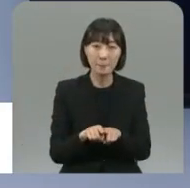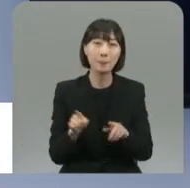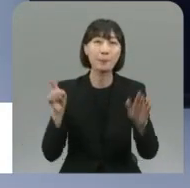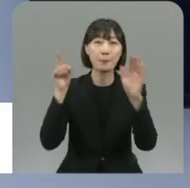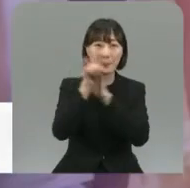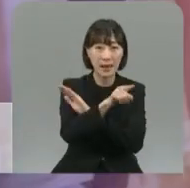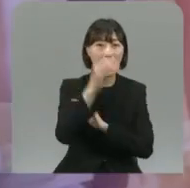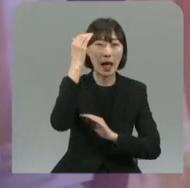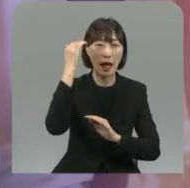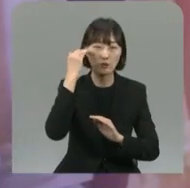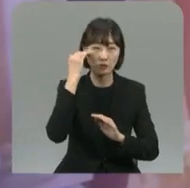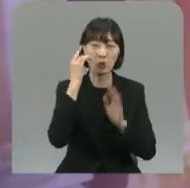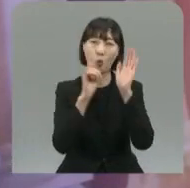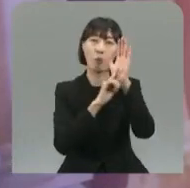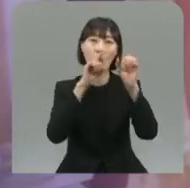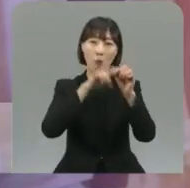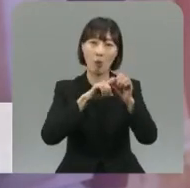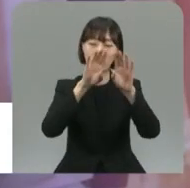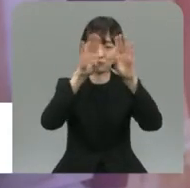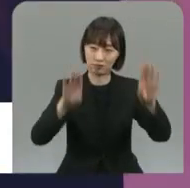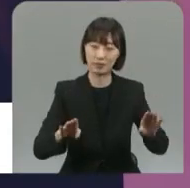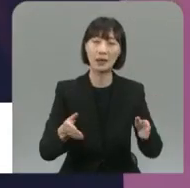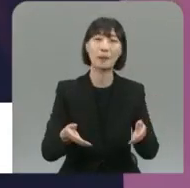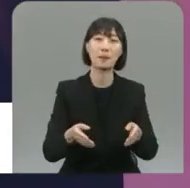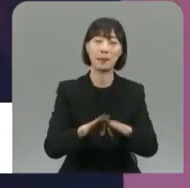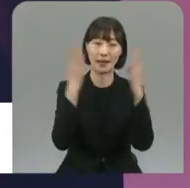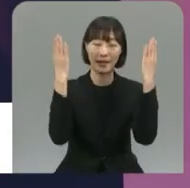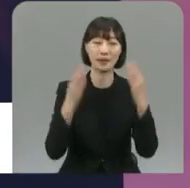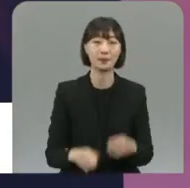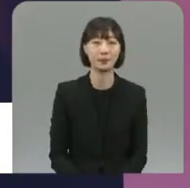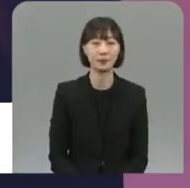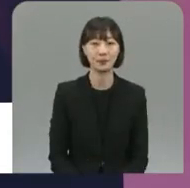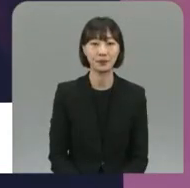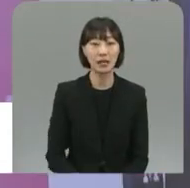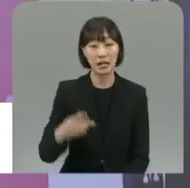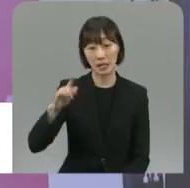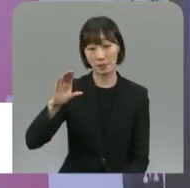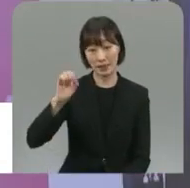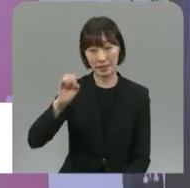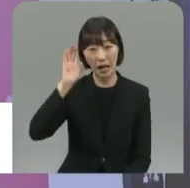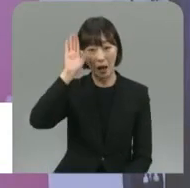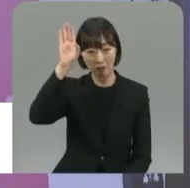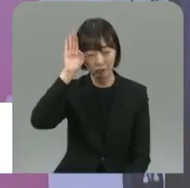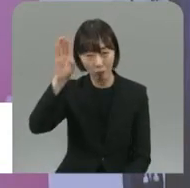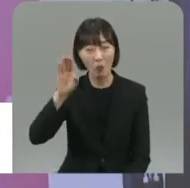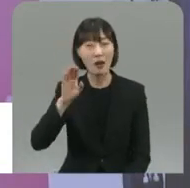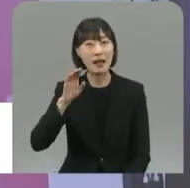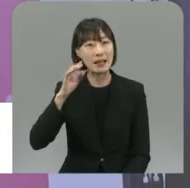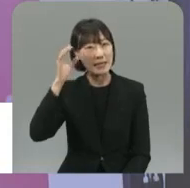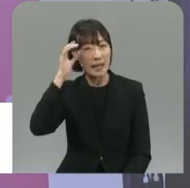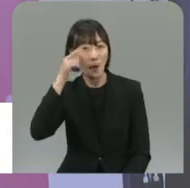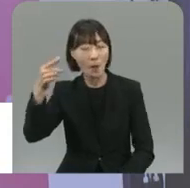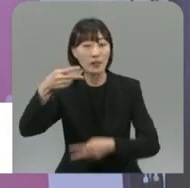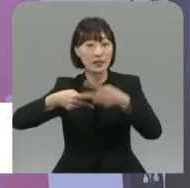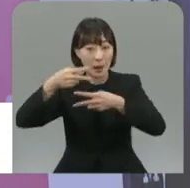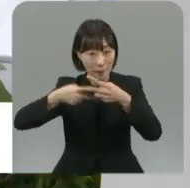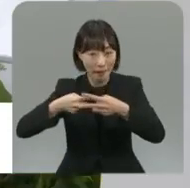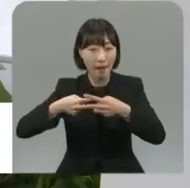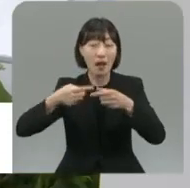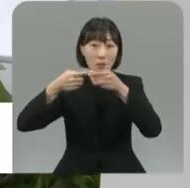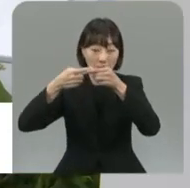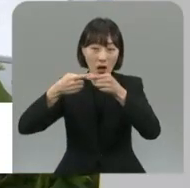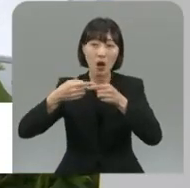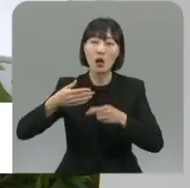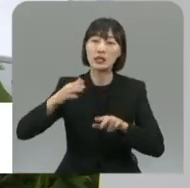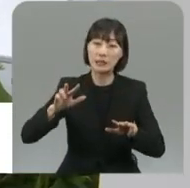电视节，并时隔四年联合开设了韩国馆。 KBS 也在进行多种尝试，为重新启动韩流在